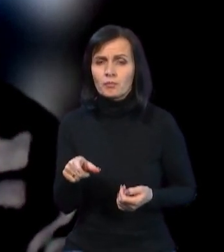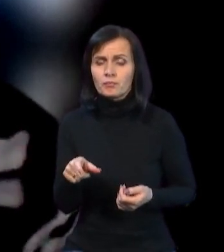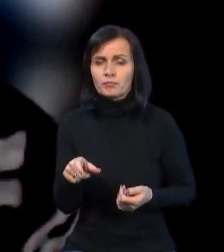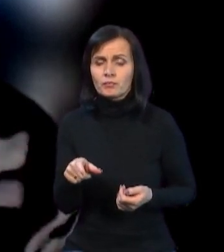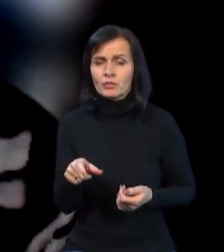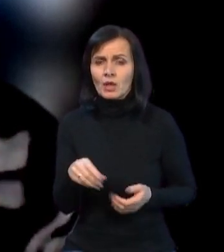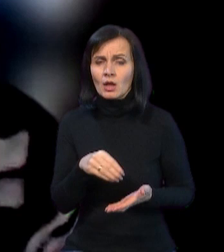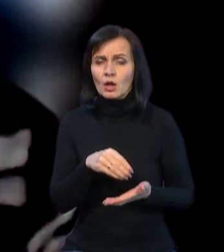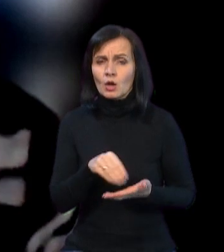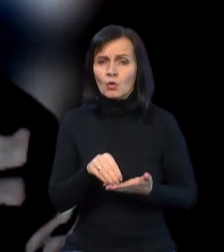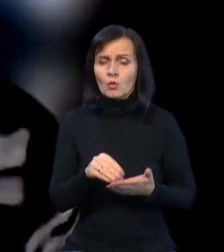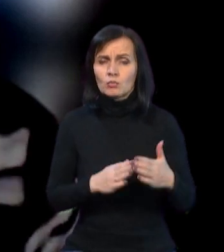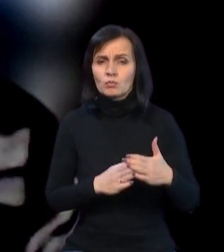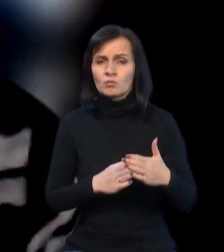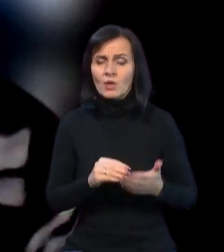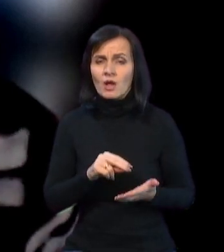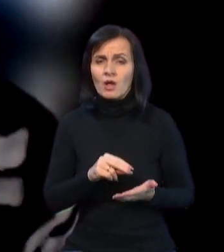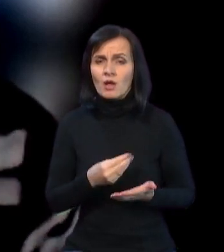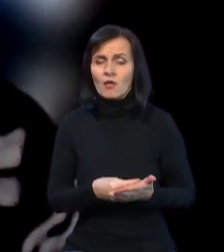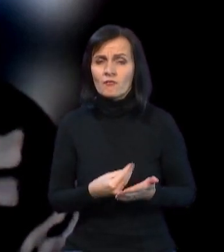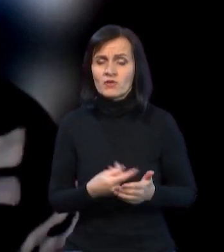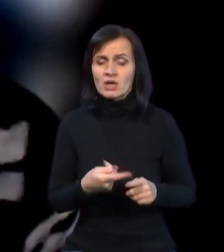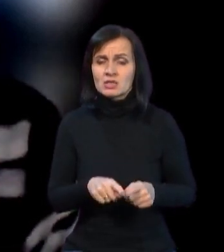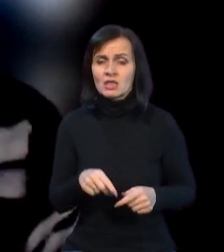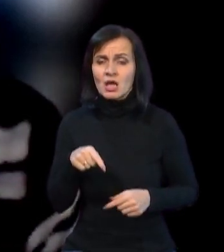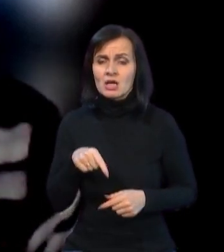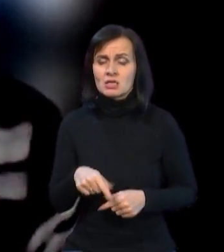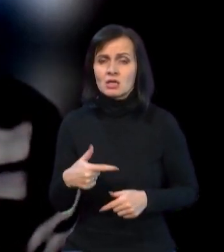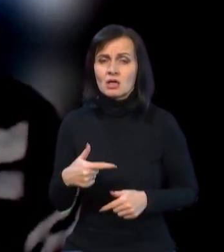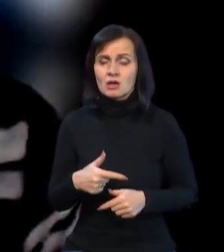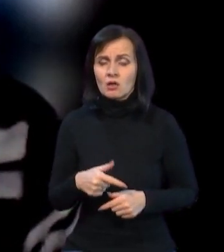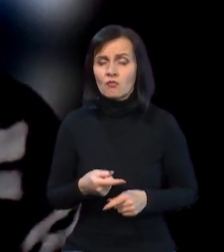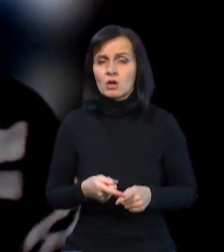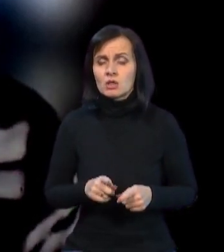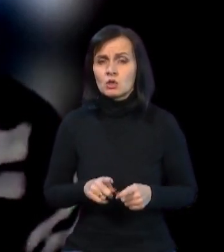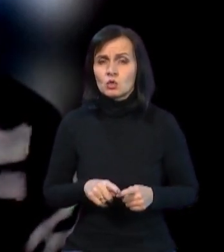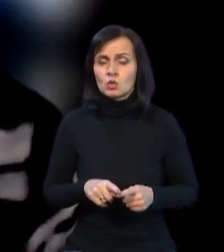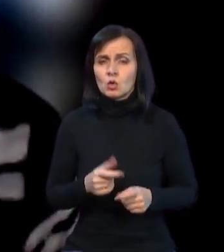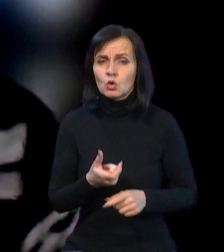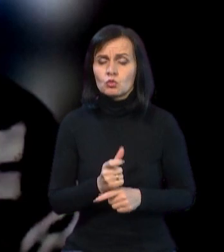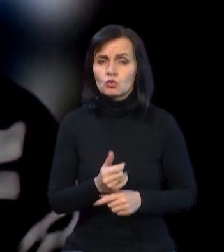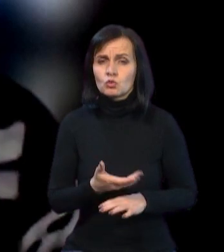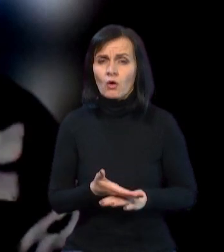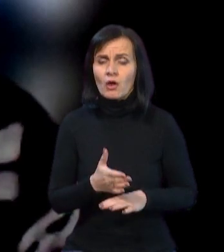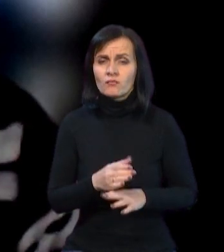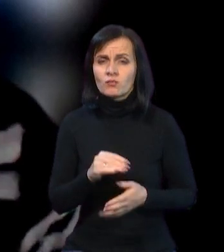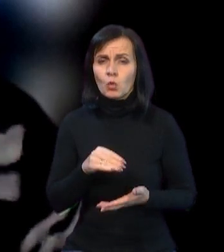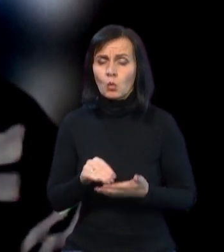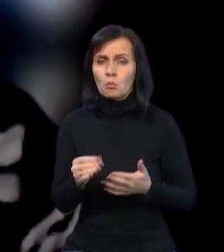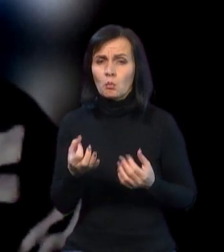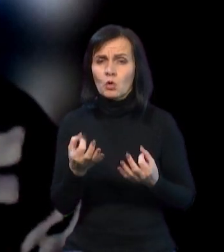вартість, номінальна вартість – це 1000 гривень, то дуже важко придбати